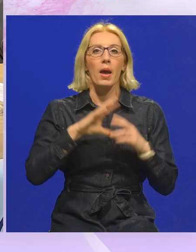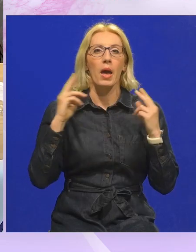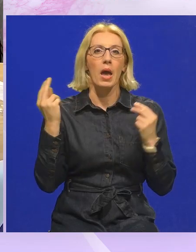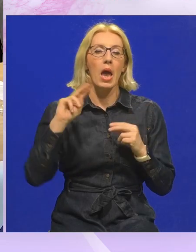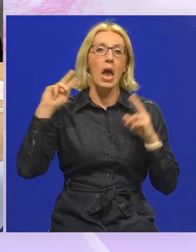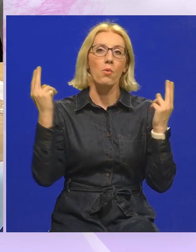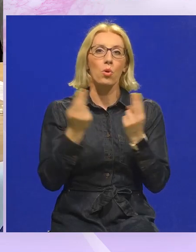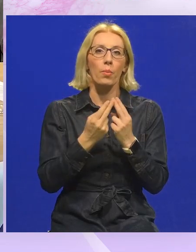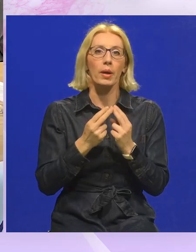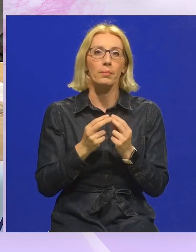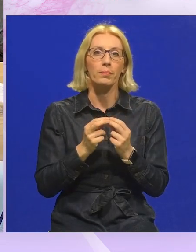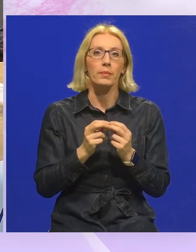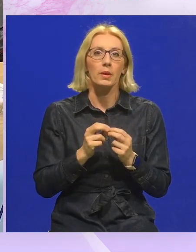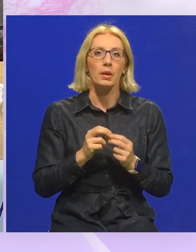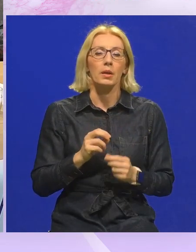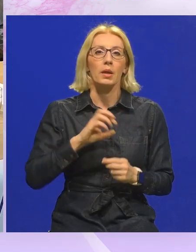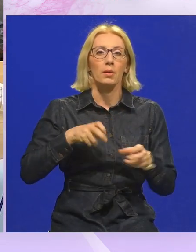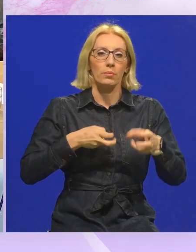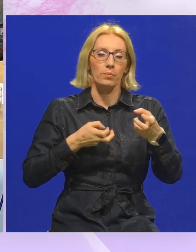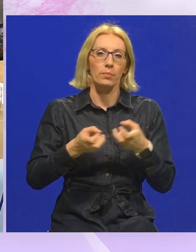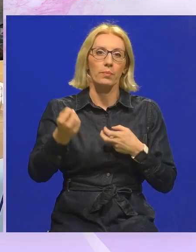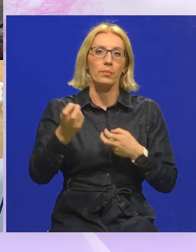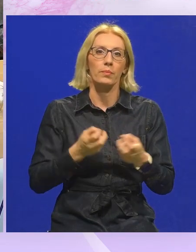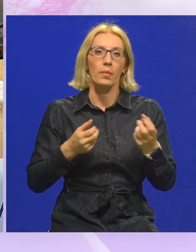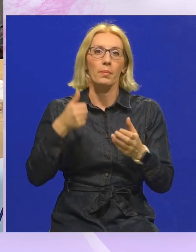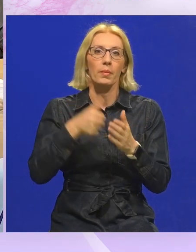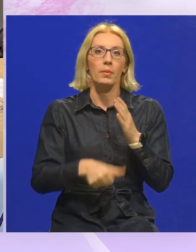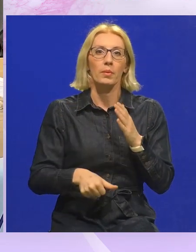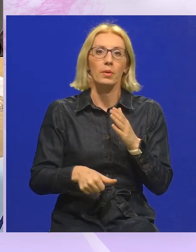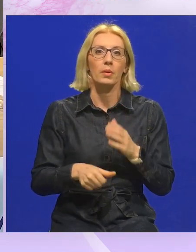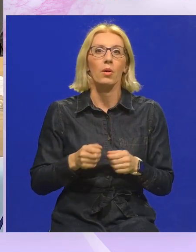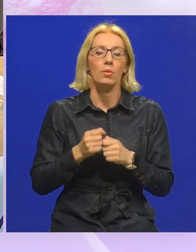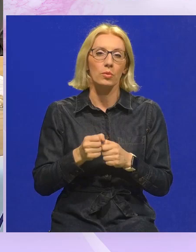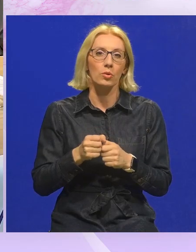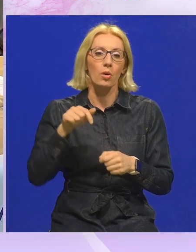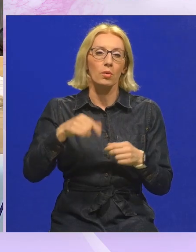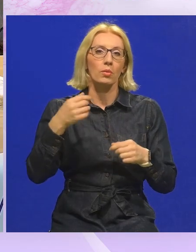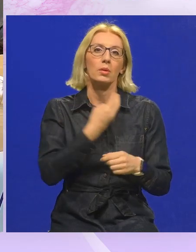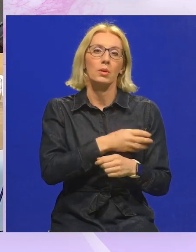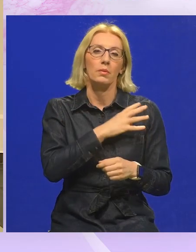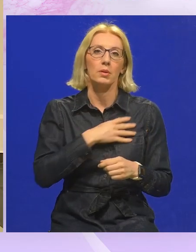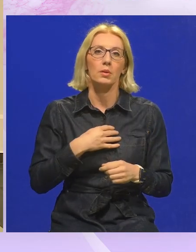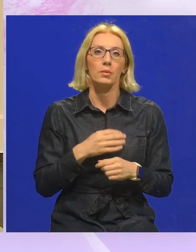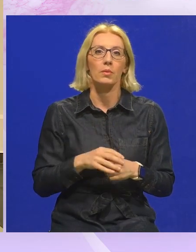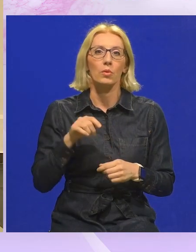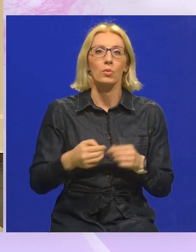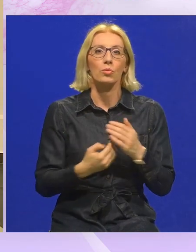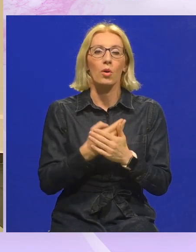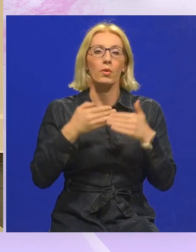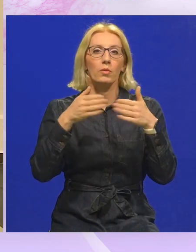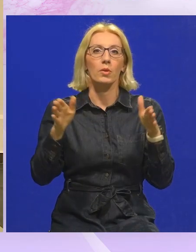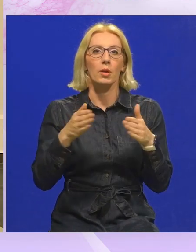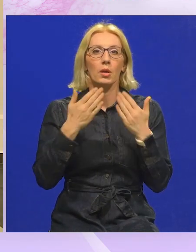Europe u umjetničkom koturaljkanju koje će se po prvi put održati u Hrvatskoj. U novo